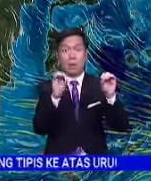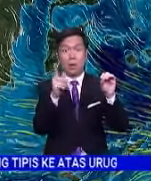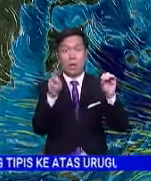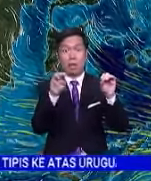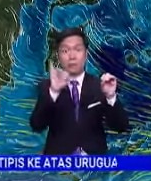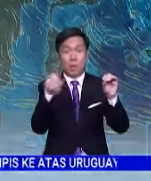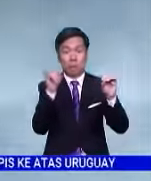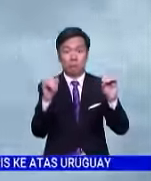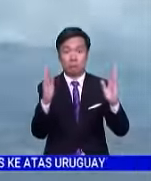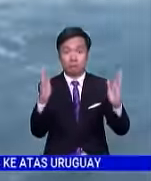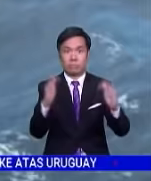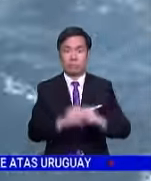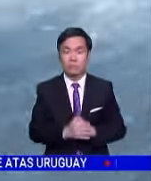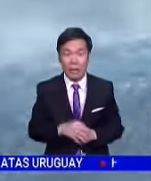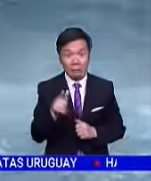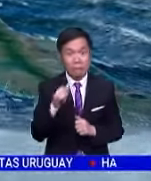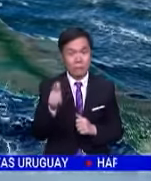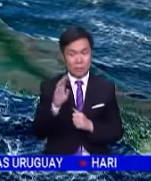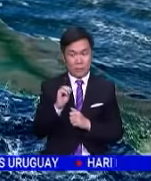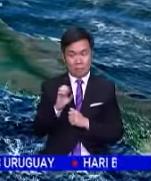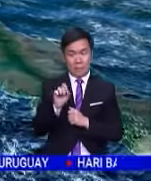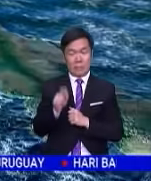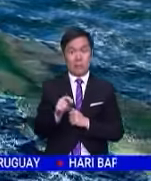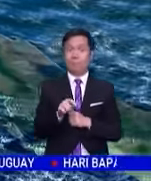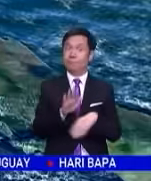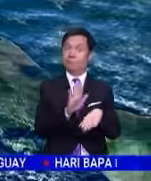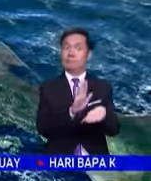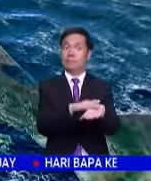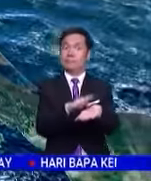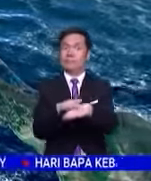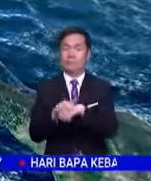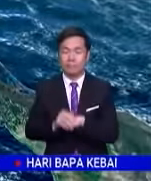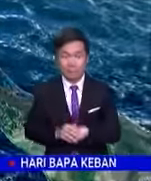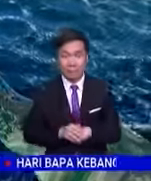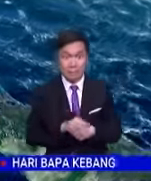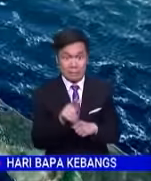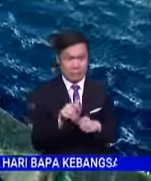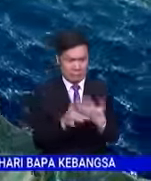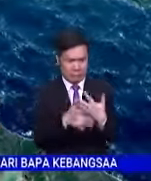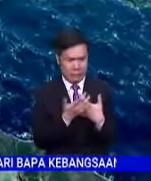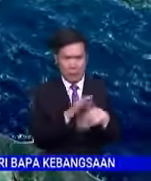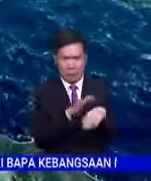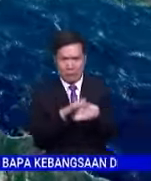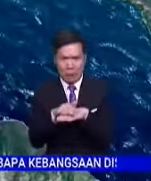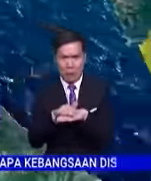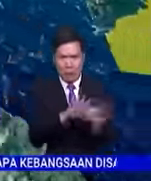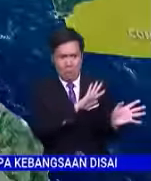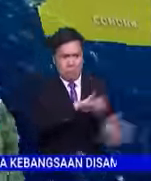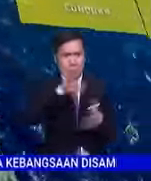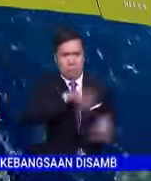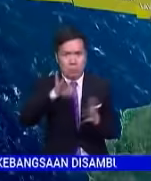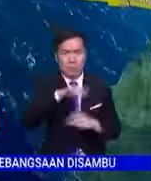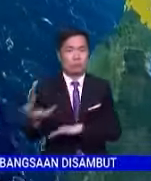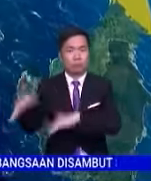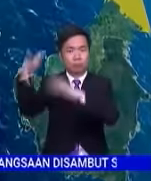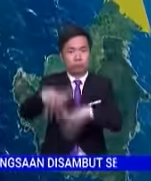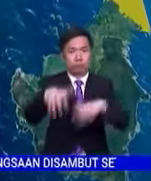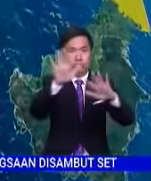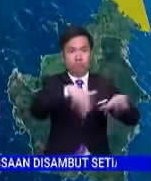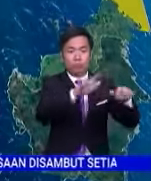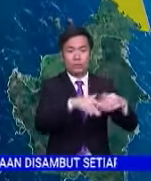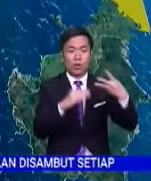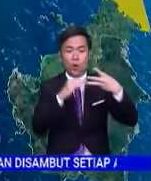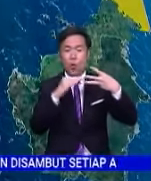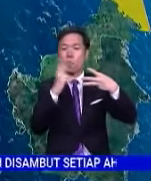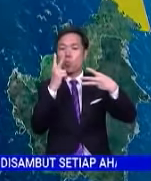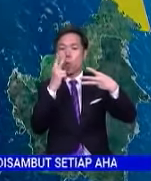sejam. Sehubungan dengan itu, Jabatan Meteorologi Malaysia telah pun mengeluarkan amaran awal bagi angin kencang dan laut bergelora kategori